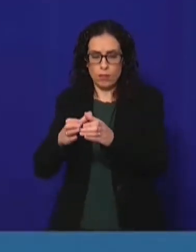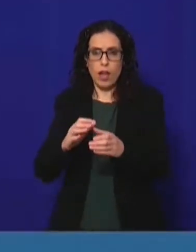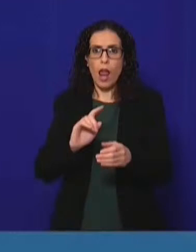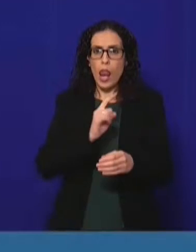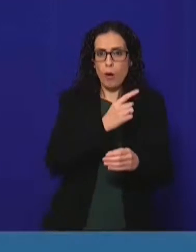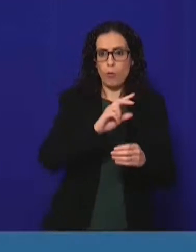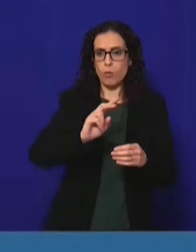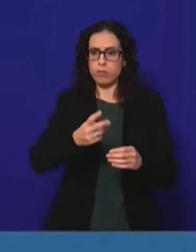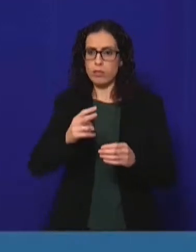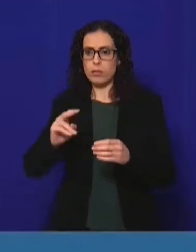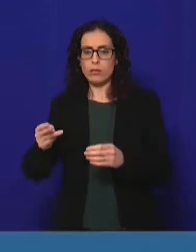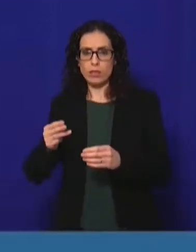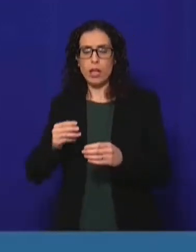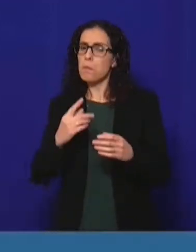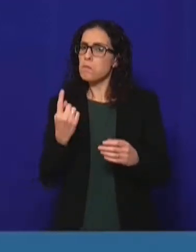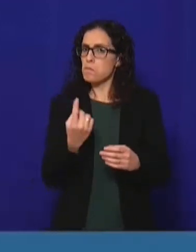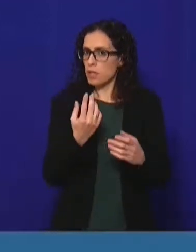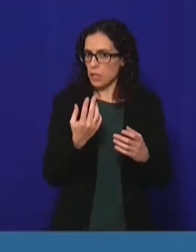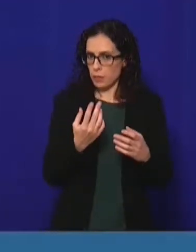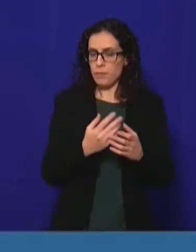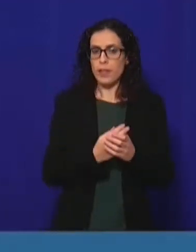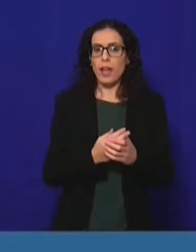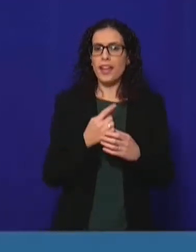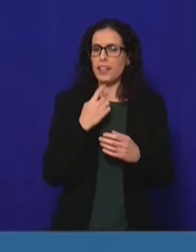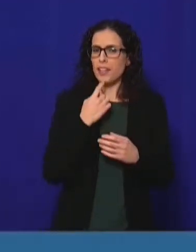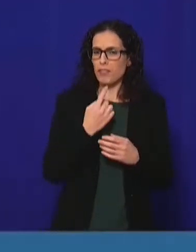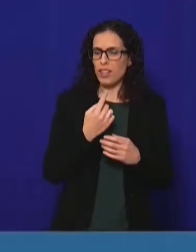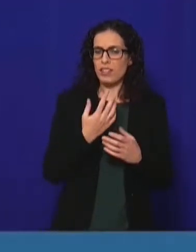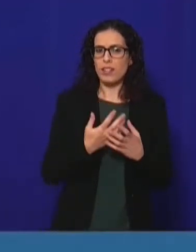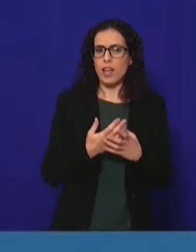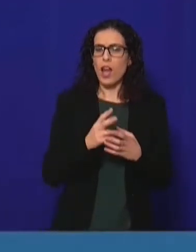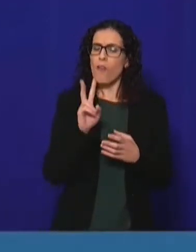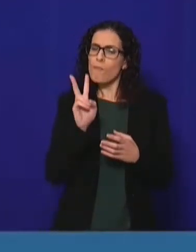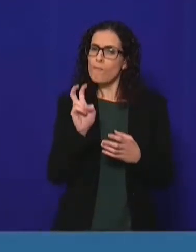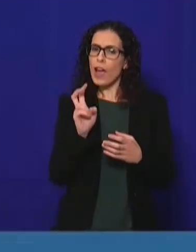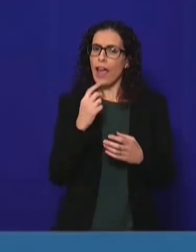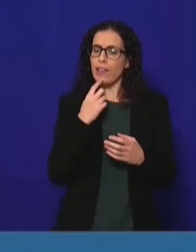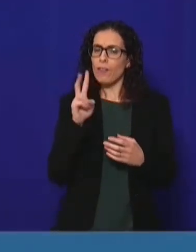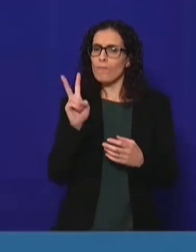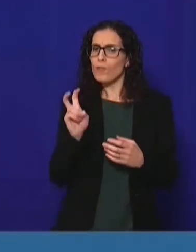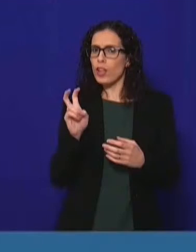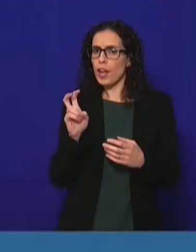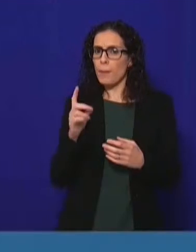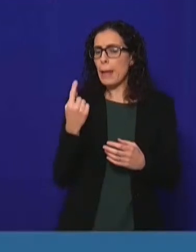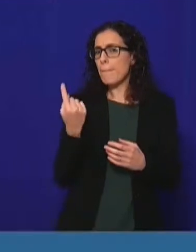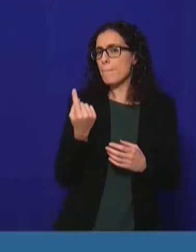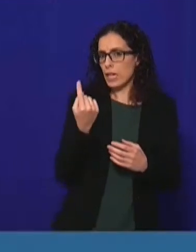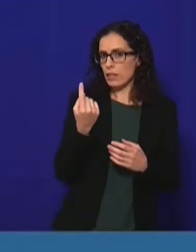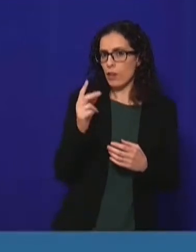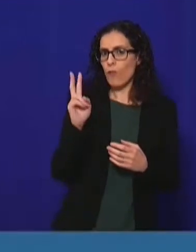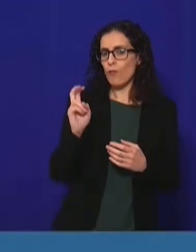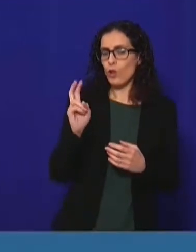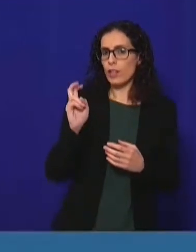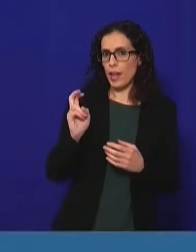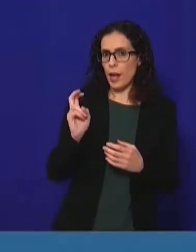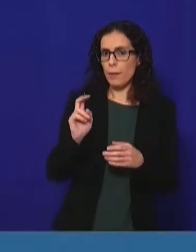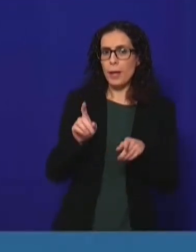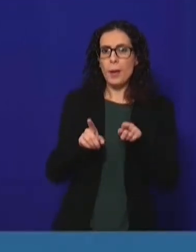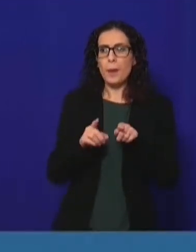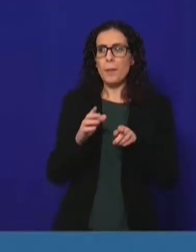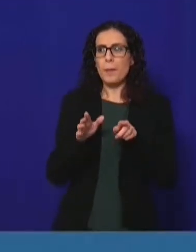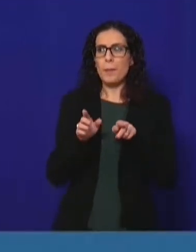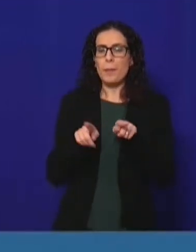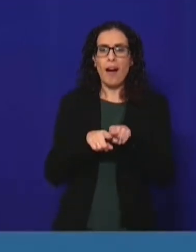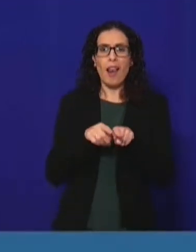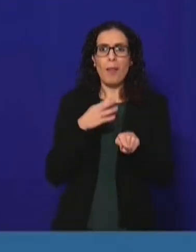ħajkunu nies vulnerabbli u frontliners. Meta nitkellmu fuq vulnerabbli di tkun il-lista sħiħa ta' bħal pereżempju li saqsejtu n-nies jibqgħu id-dar